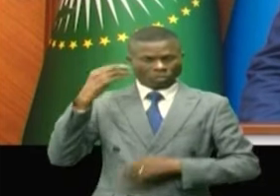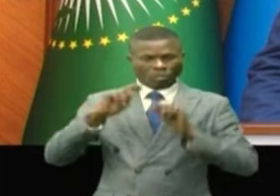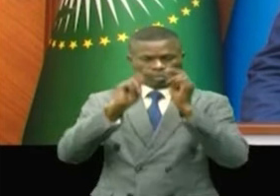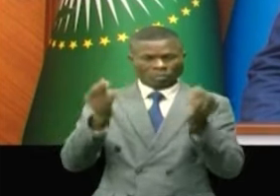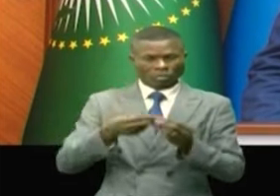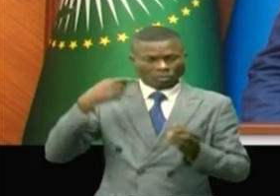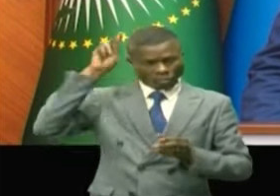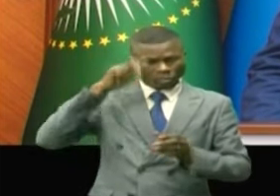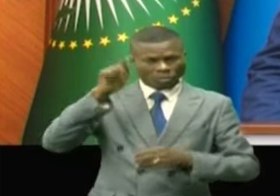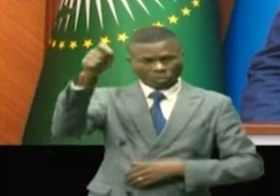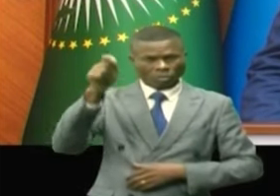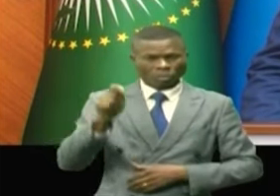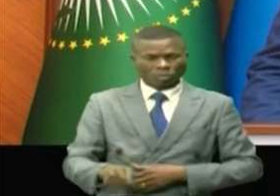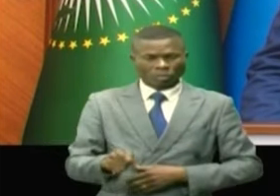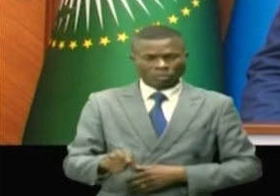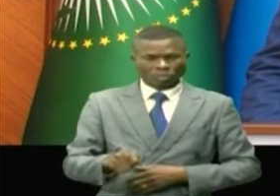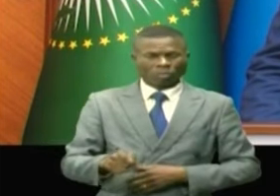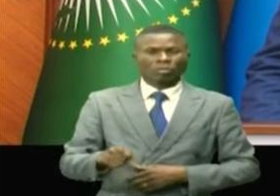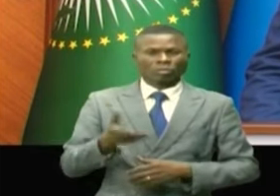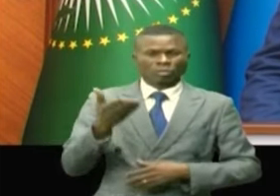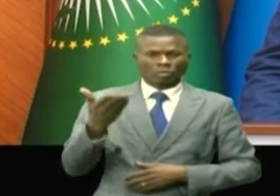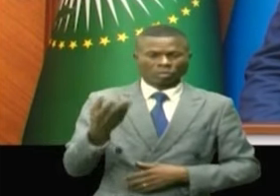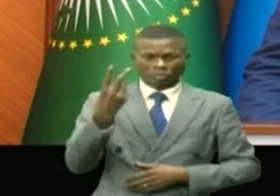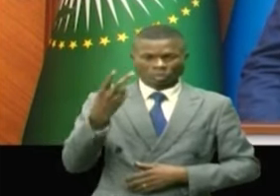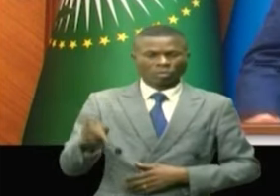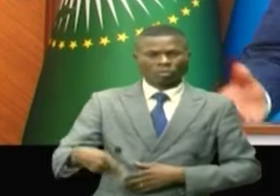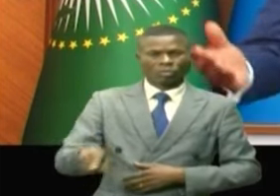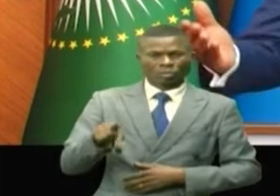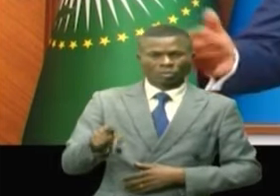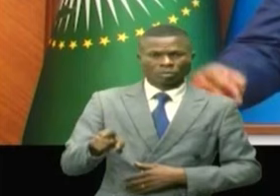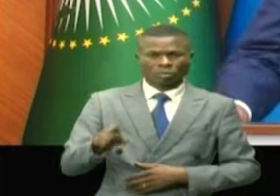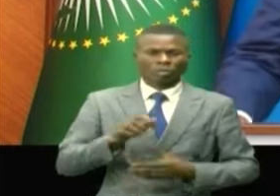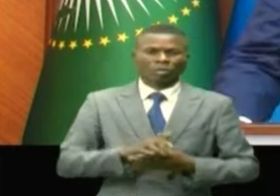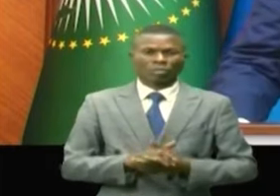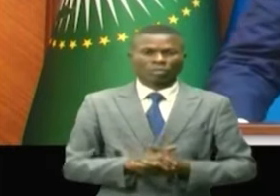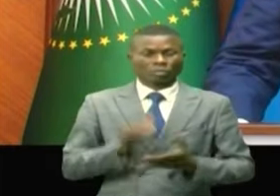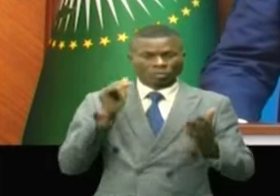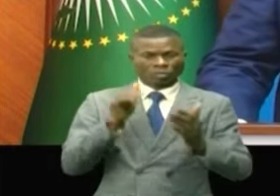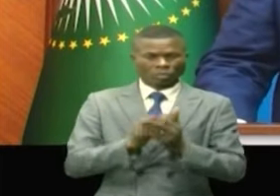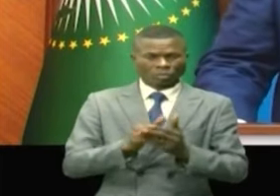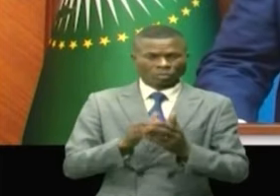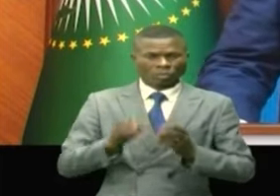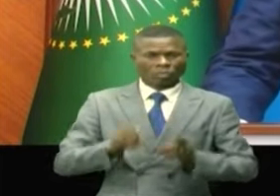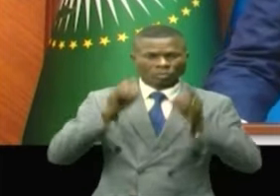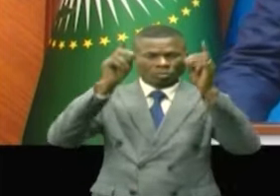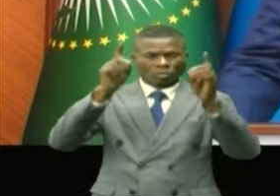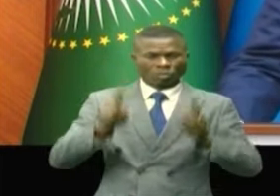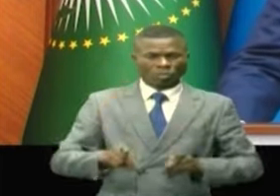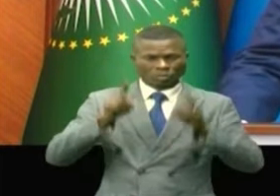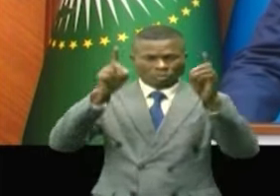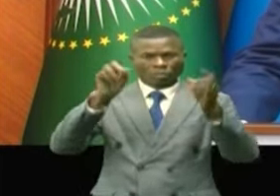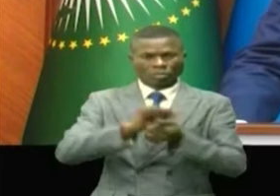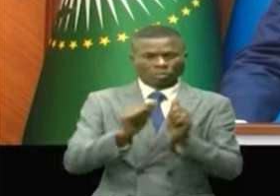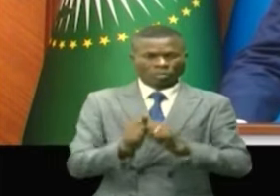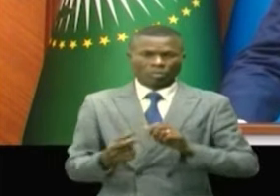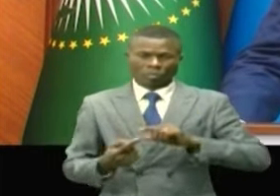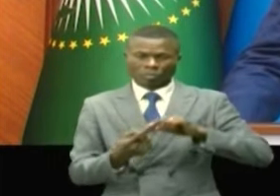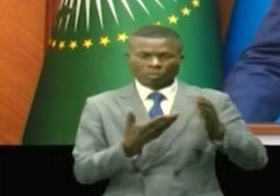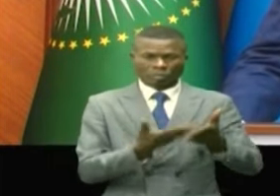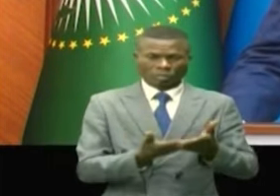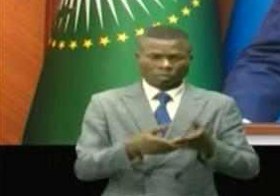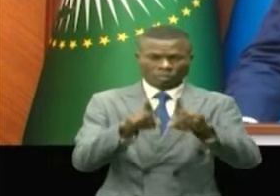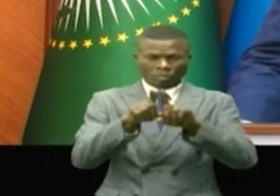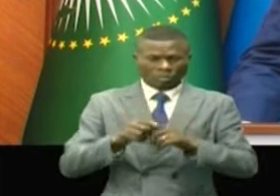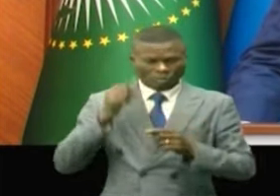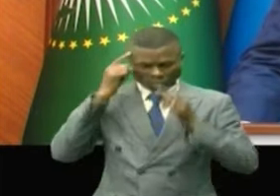gouvernance militaire de l'état de siège face à la prolongation de cette situation exceptionnelle et